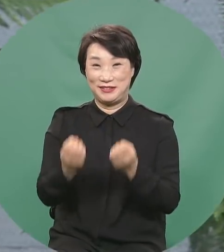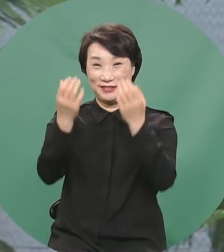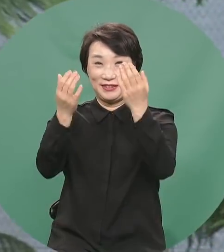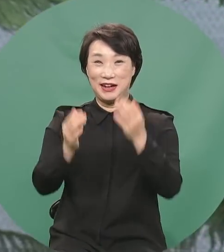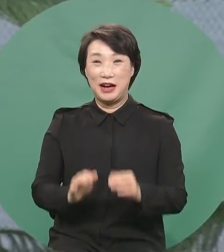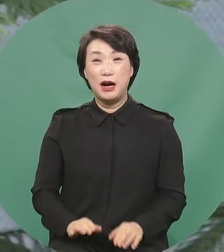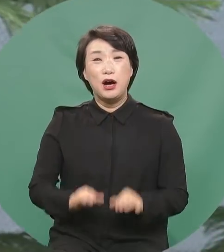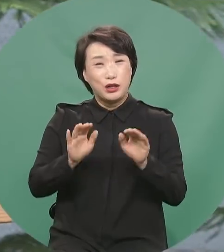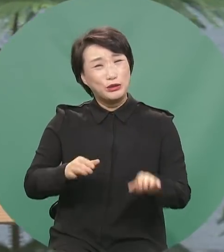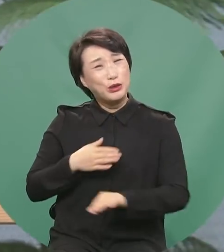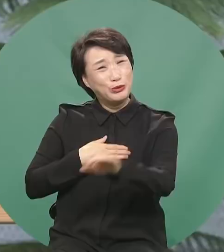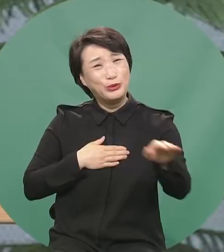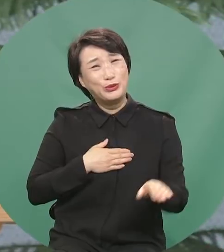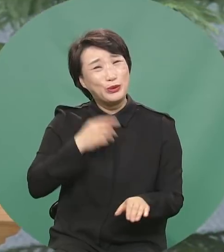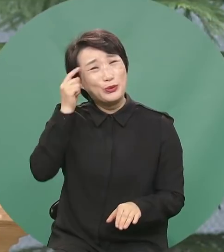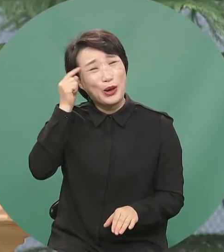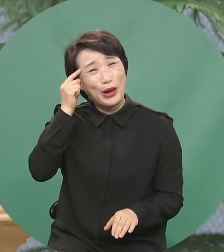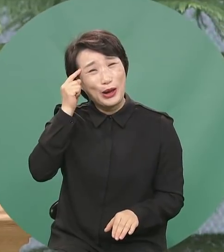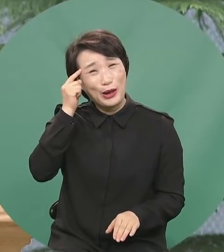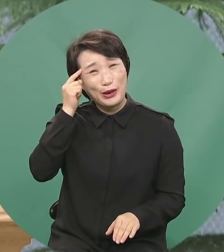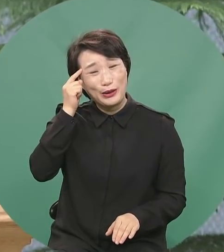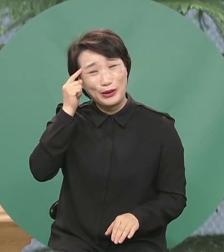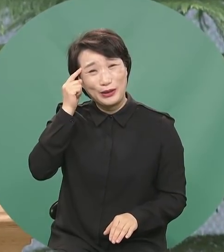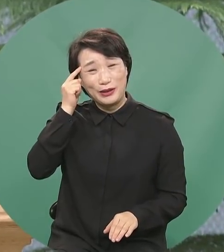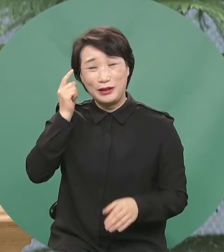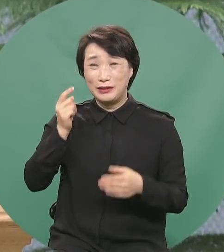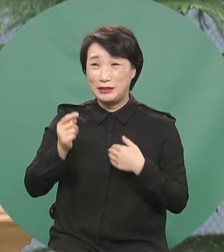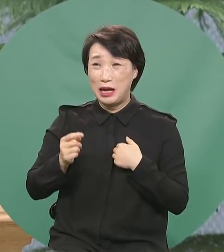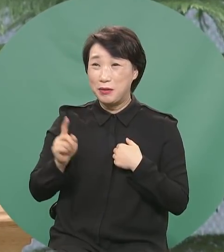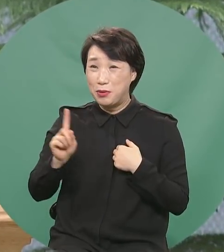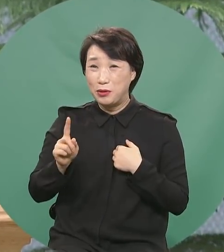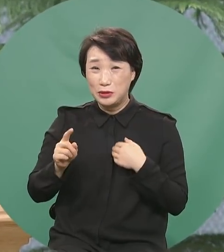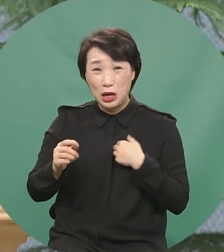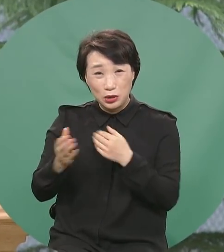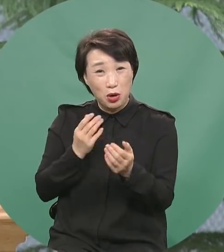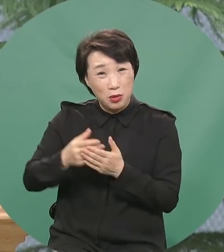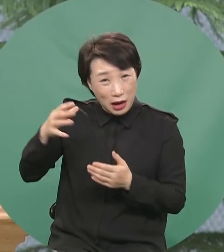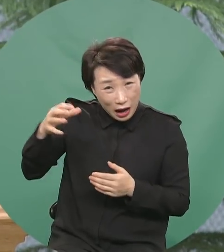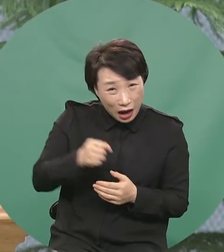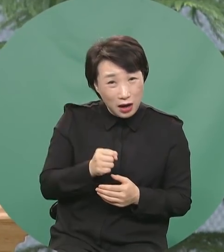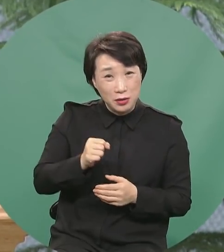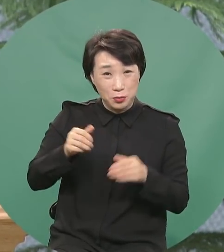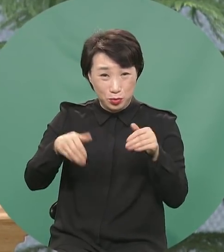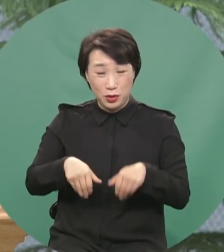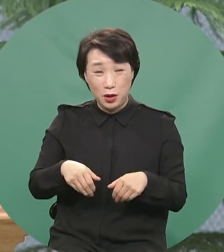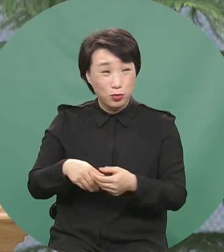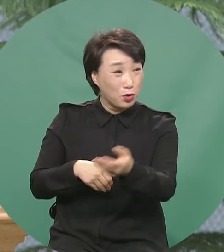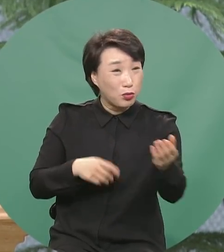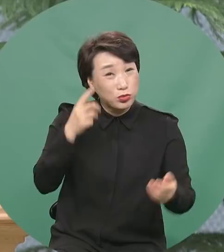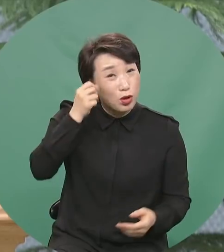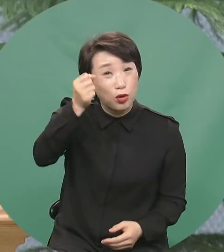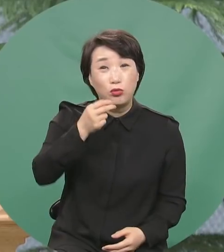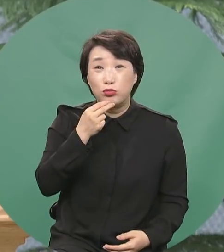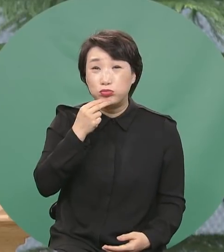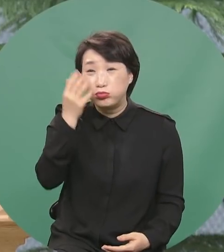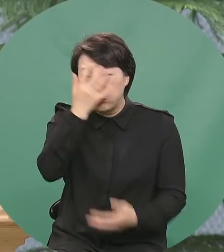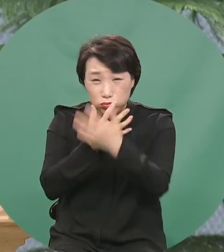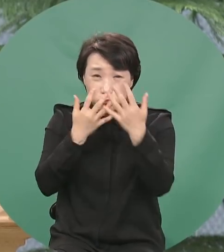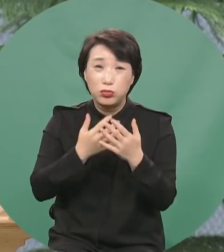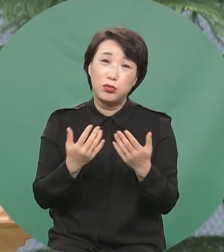할렐루야. 근데 왜 우리는 절대 내게 이루어져야 된다고 주장하지 않습니까?